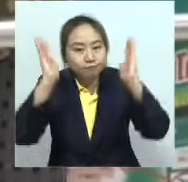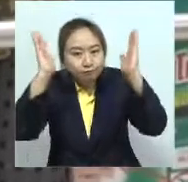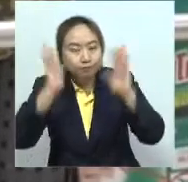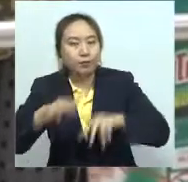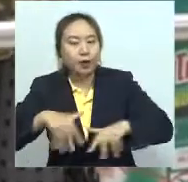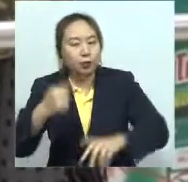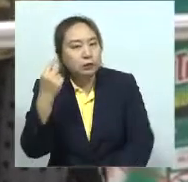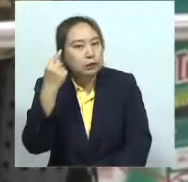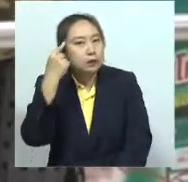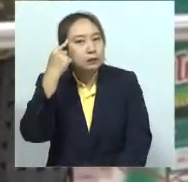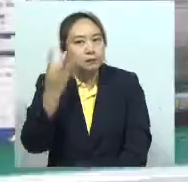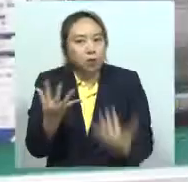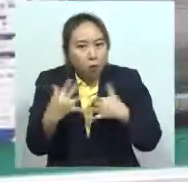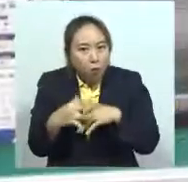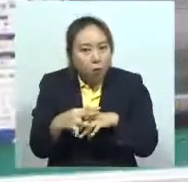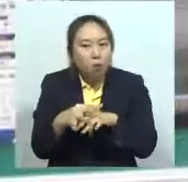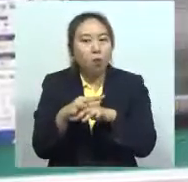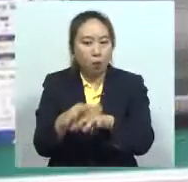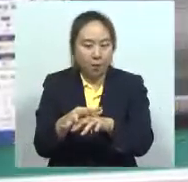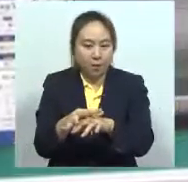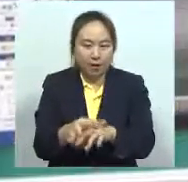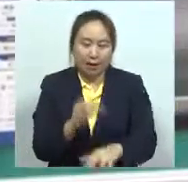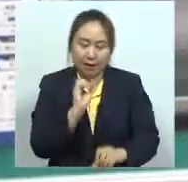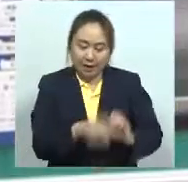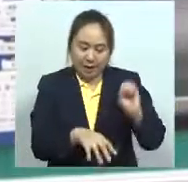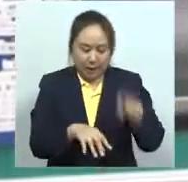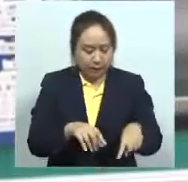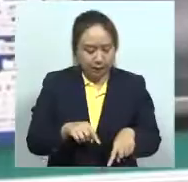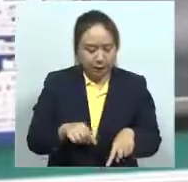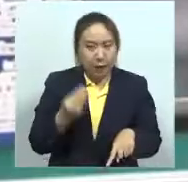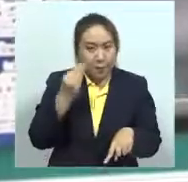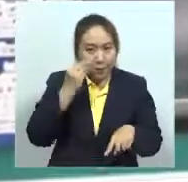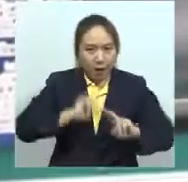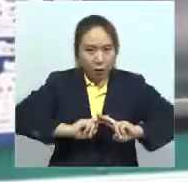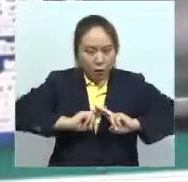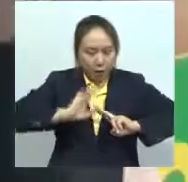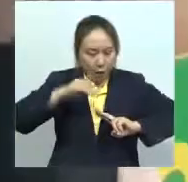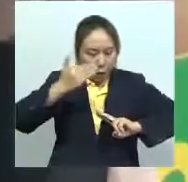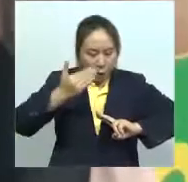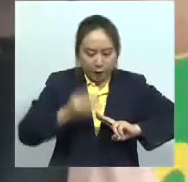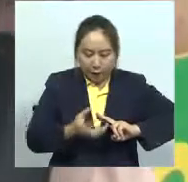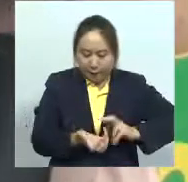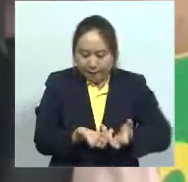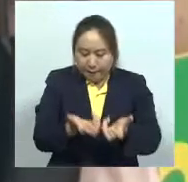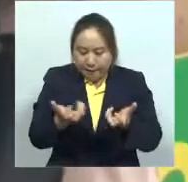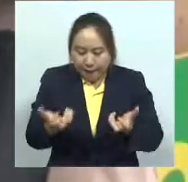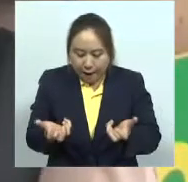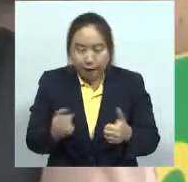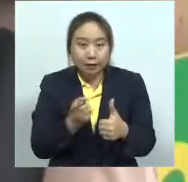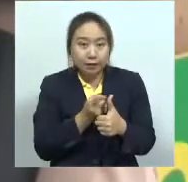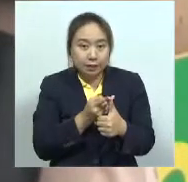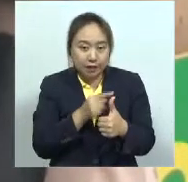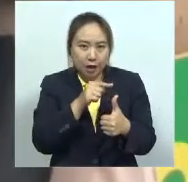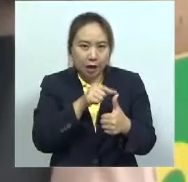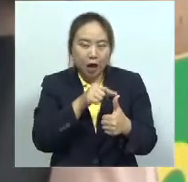ประชาชนมีส่วนร่วมในการลดและคัดแยกขยะมูลฝอยตั้งแต่ต้นทางตามหลัก 3R ก็คือ